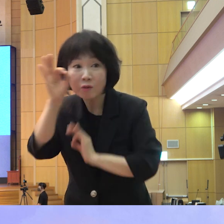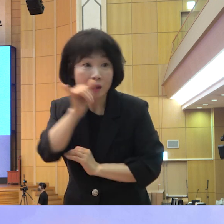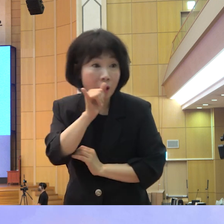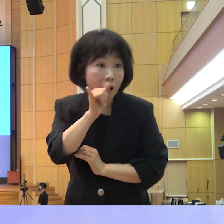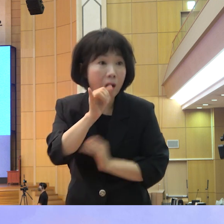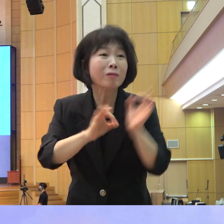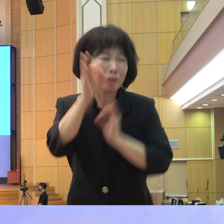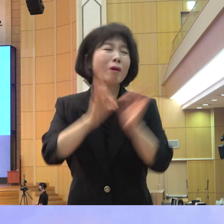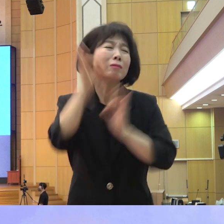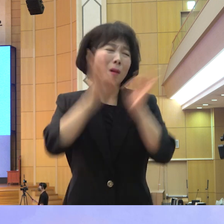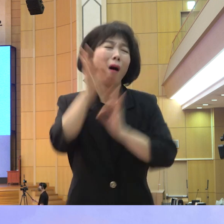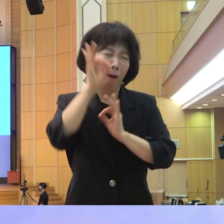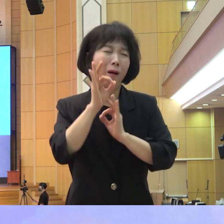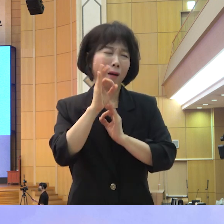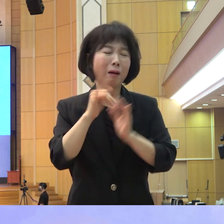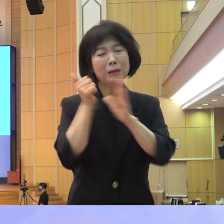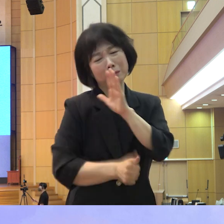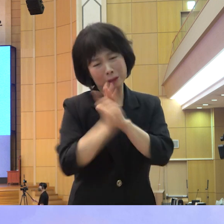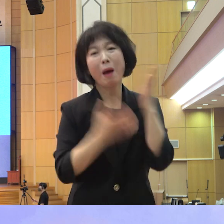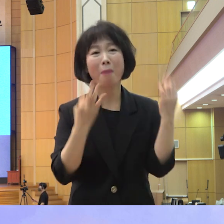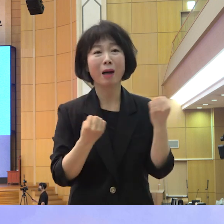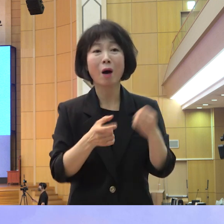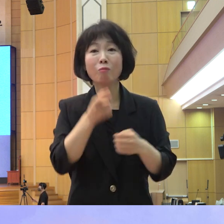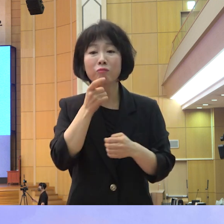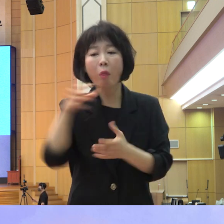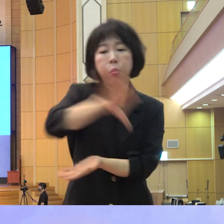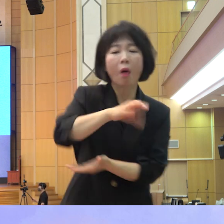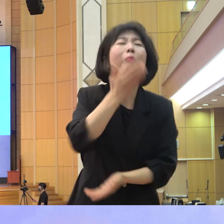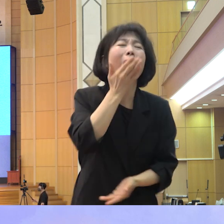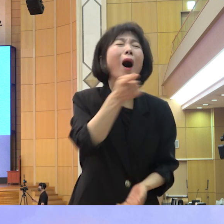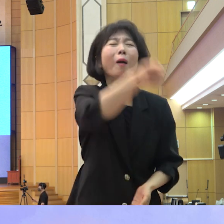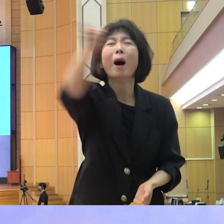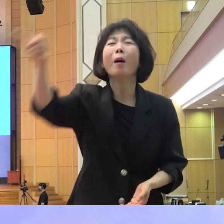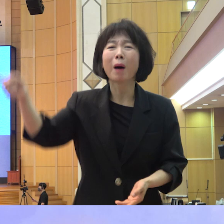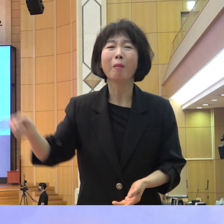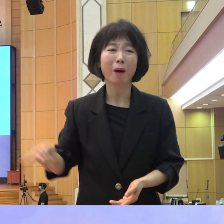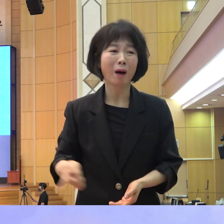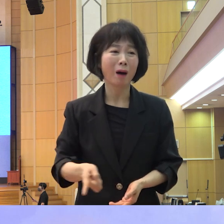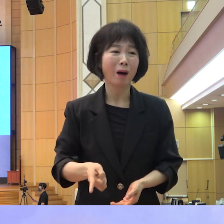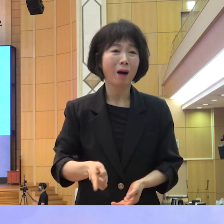실패도 하지요? 물도